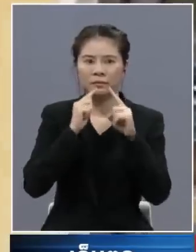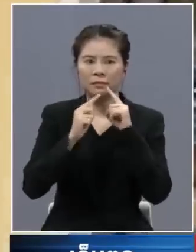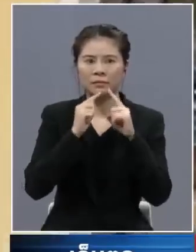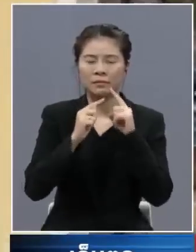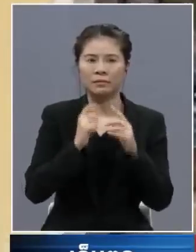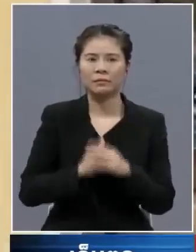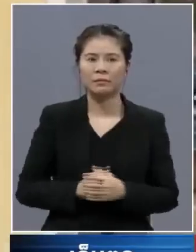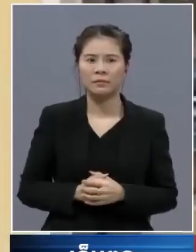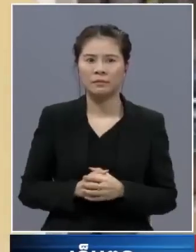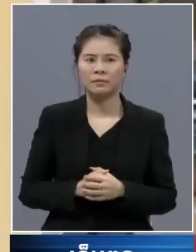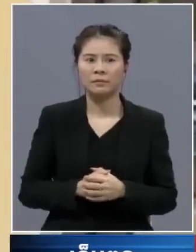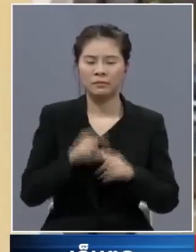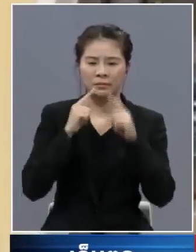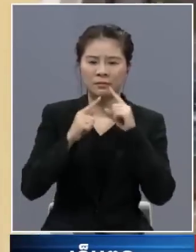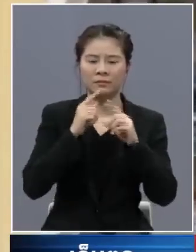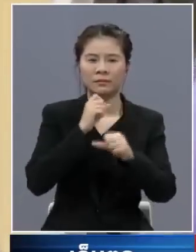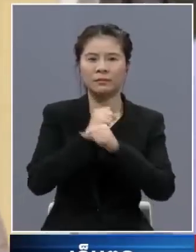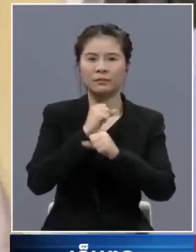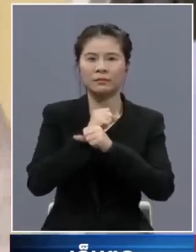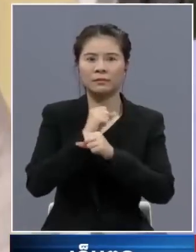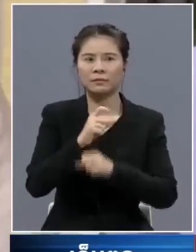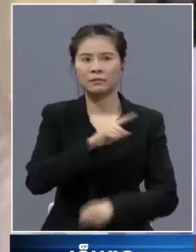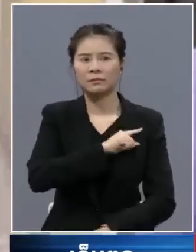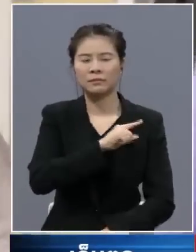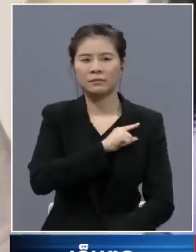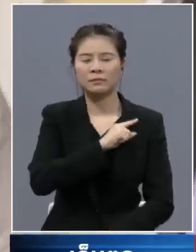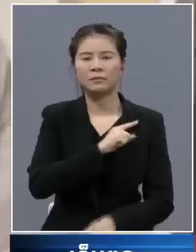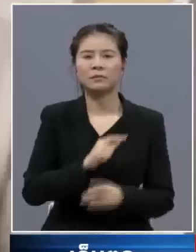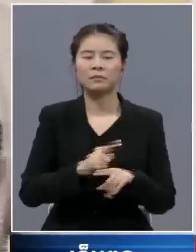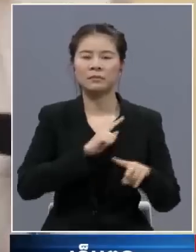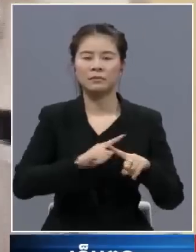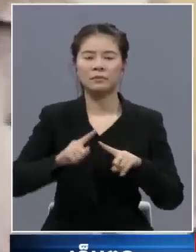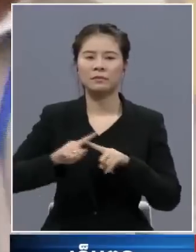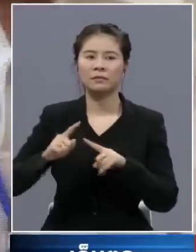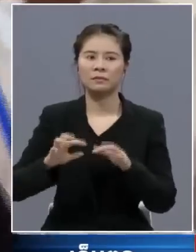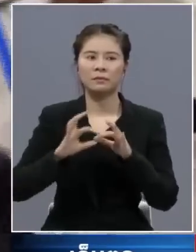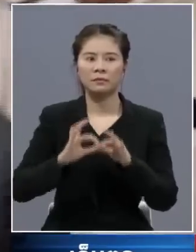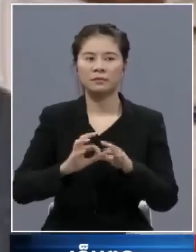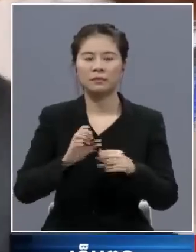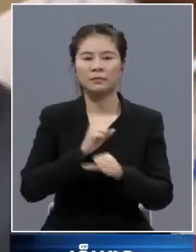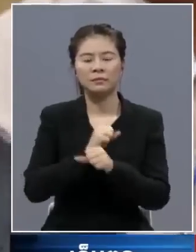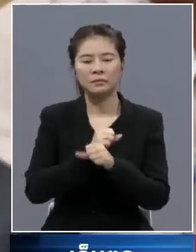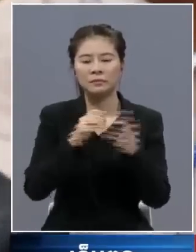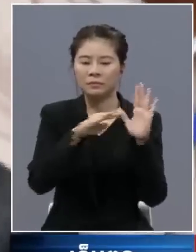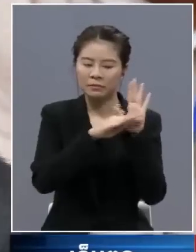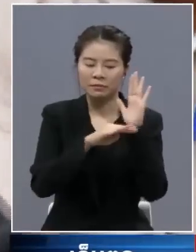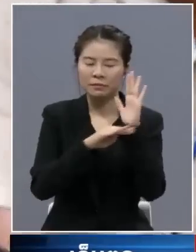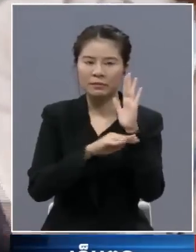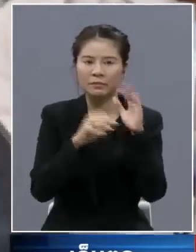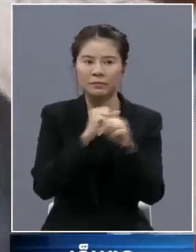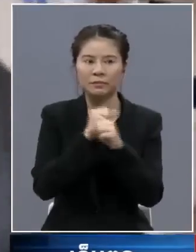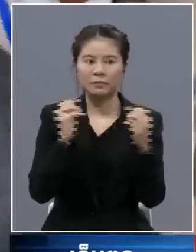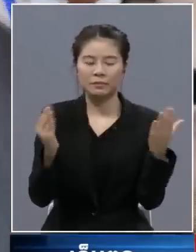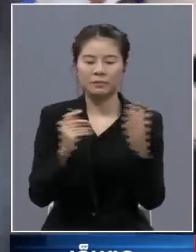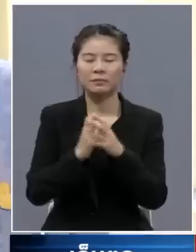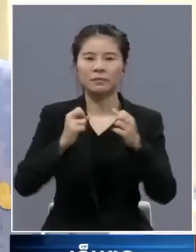ยกันเรื่องอื่นคุยกันแต่เรื่องงานเรื่องหน้าที่แล้วก็ความรับผิดชอบก็ติดตามกันมาว่าทำถึงไหนอย่างไรคุยกันโดยที่ไม่